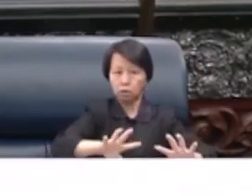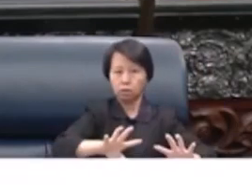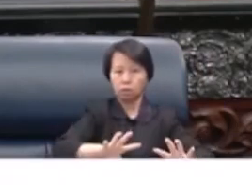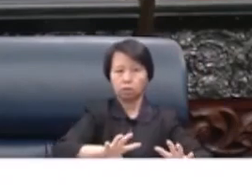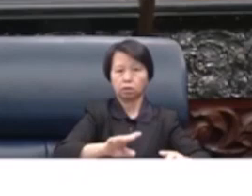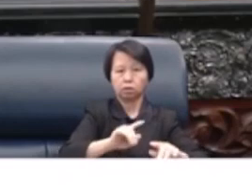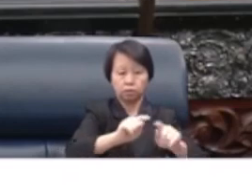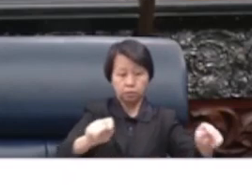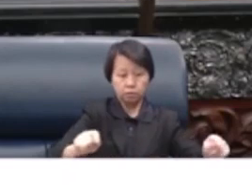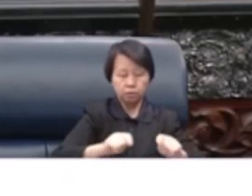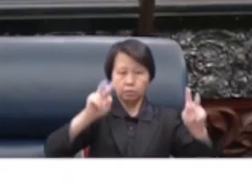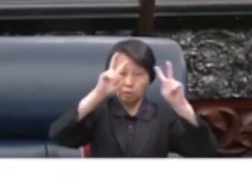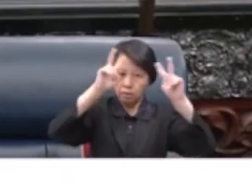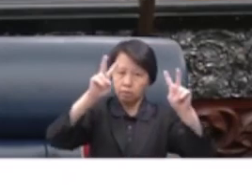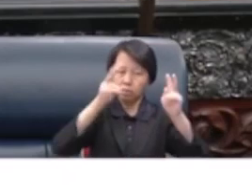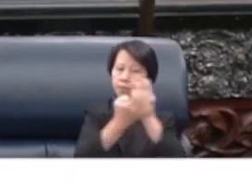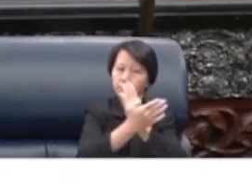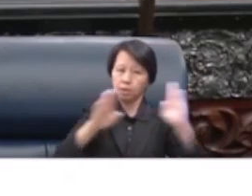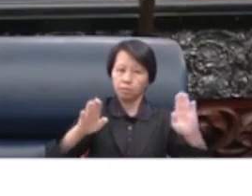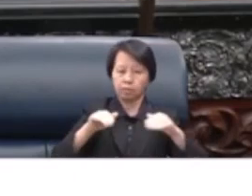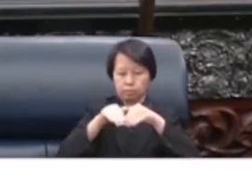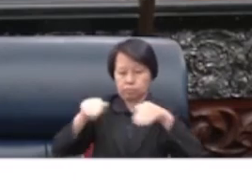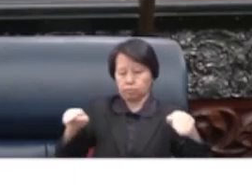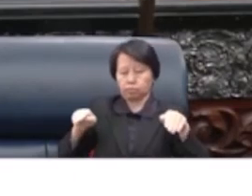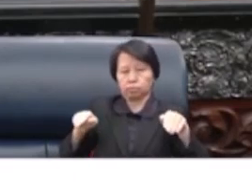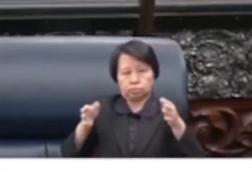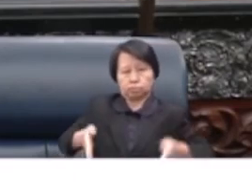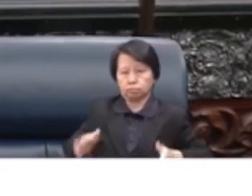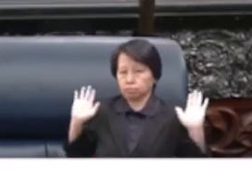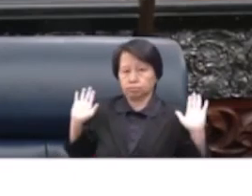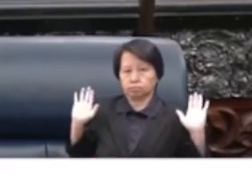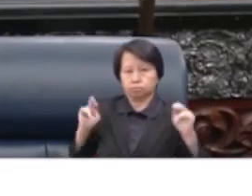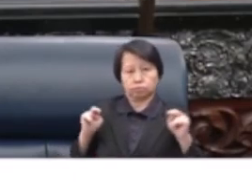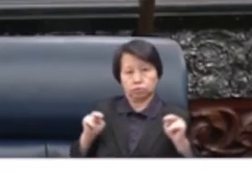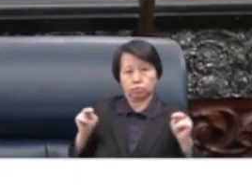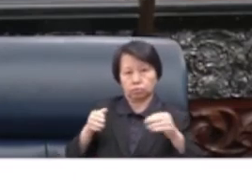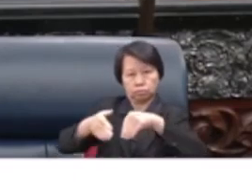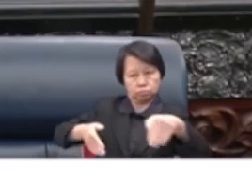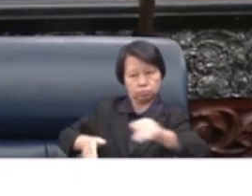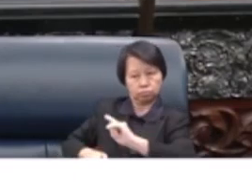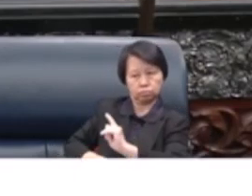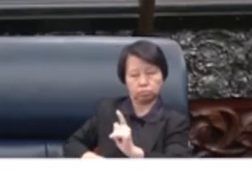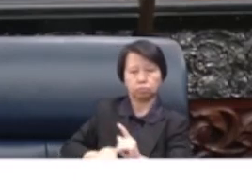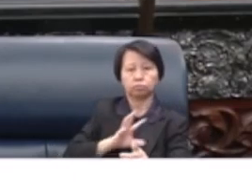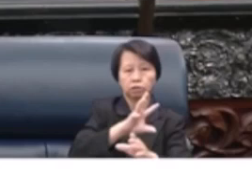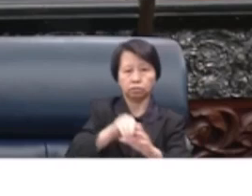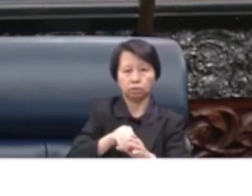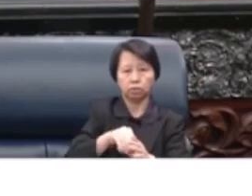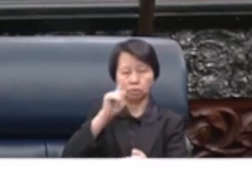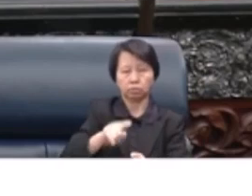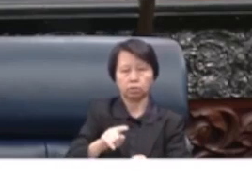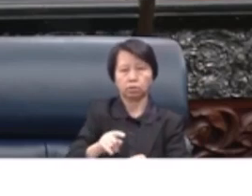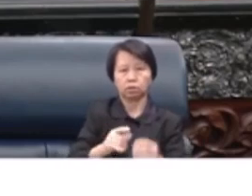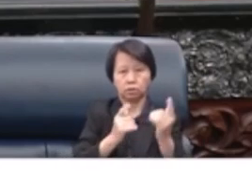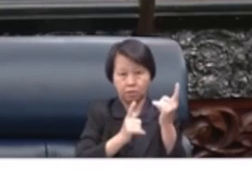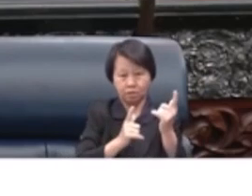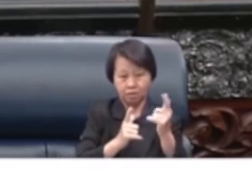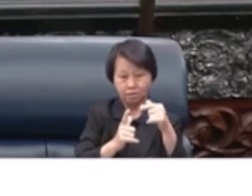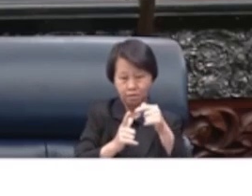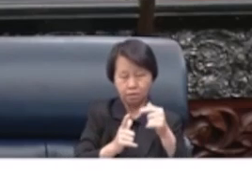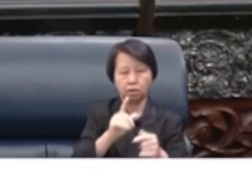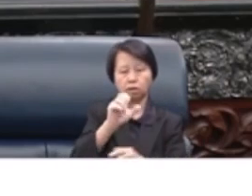aman, bebas dan berkecuali. Ini termasuklah dalam isu berkaitan perlucutan senjata